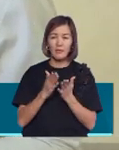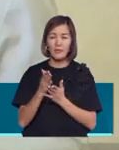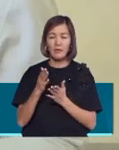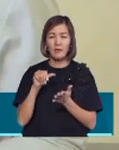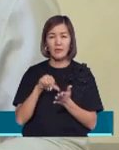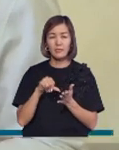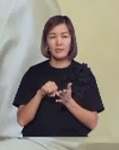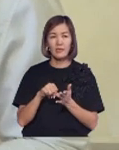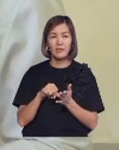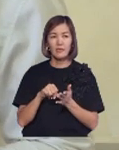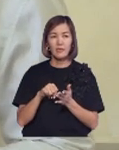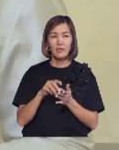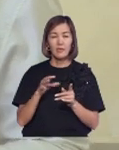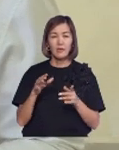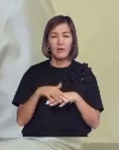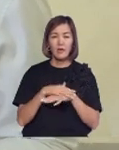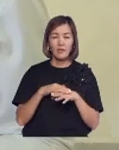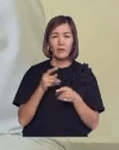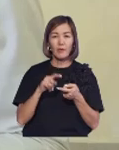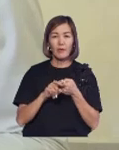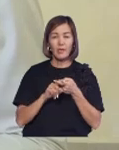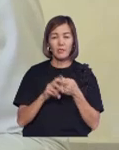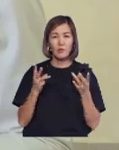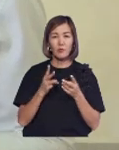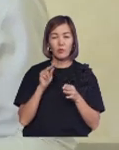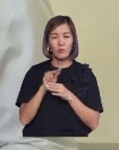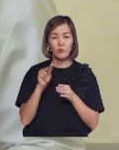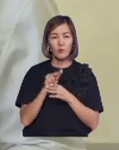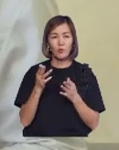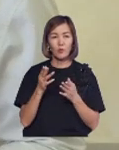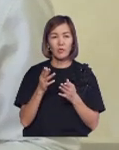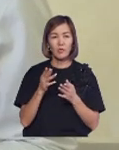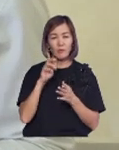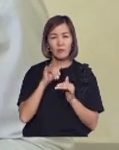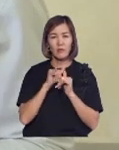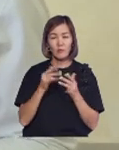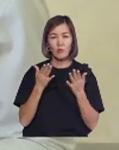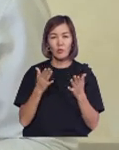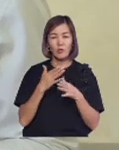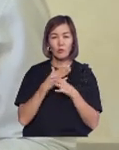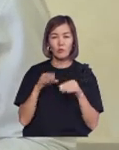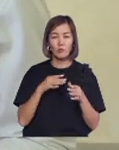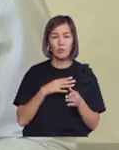Бұл тренингтің басты мақсаты халықпен байланыс орнатып үйрену болатын. Мұндай тренингтер мемлекетіміздің дамуына өте үлкен үлесін қосады.